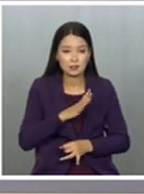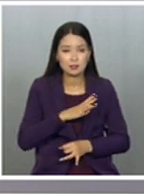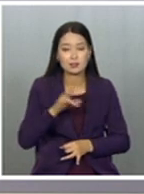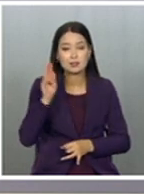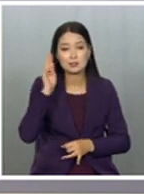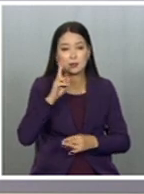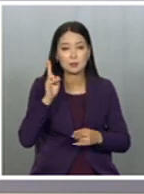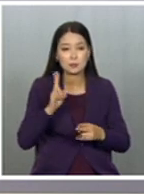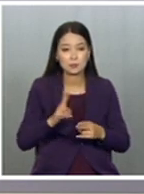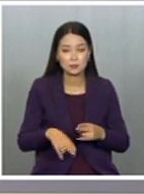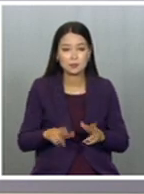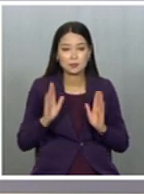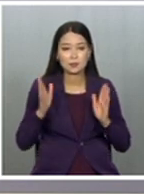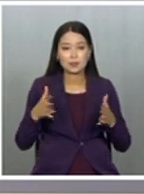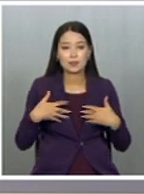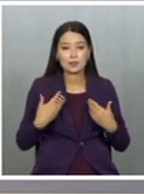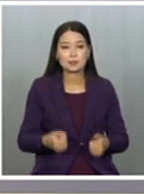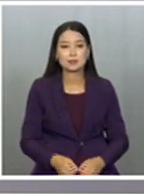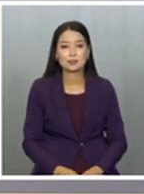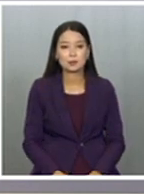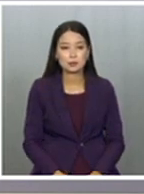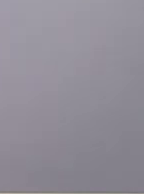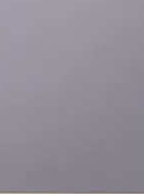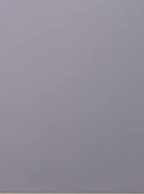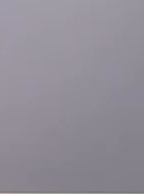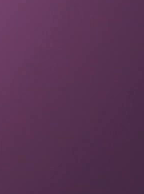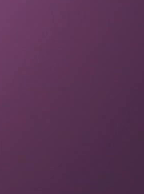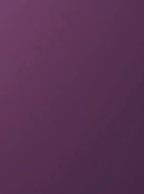талдадық. Осымен бүгінгі сабағымыз аяқталды. Сау болыңыздар!